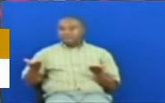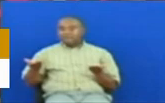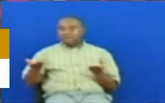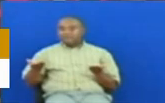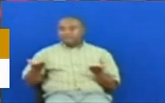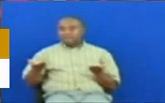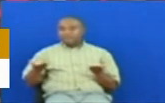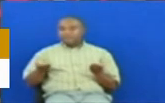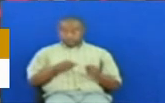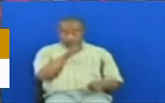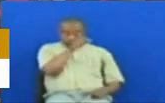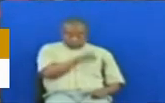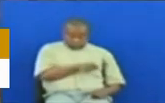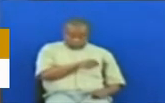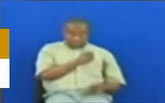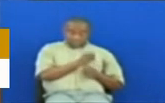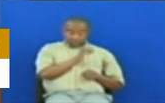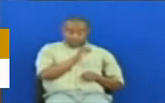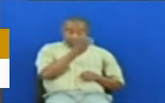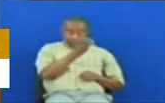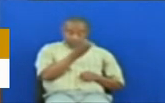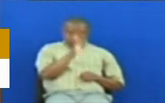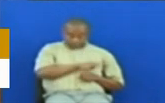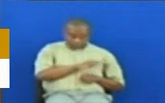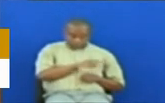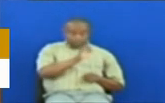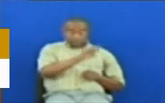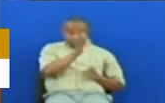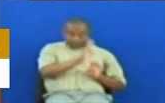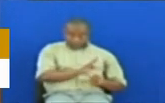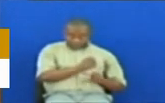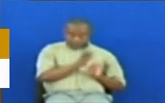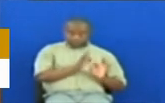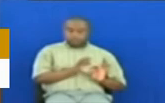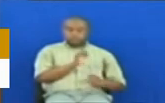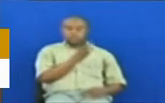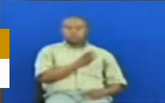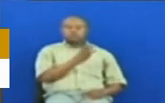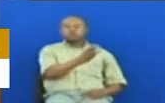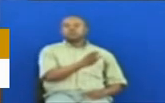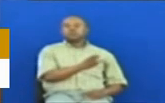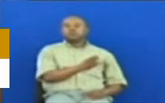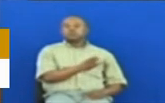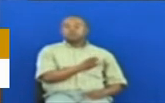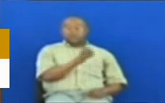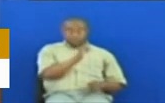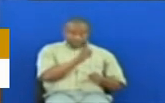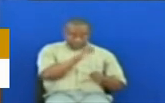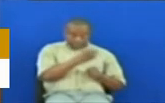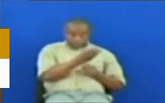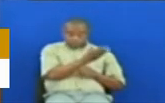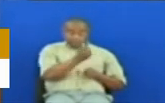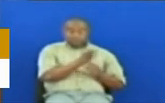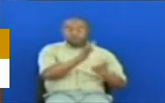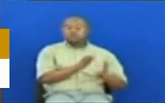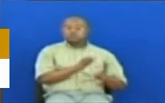Sasa kama huyu mtu wa bara amefanya kazi vizuri, yeah, amekuwa reappointed kwa sababu amefanya kazi vizuri miaka mitatu inayofuata, na amefanya kazi vizuri, kwa